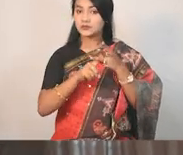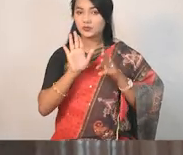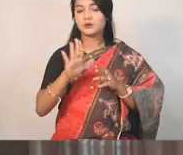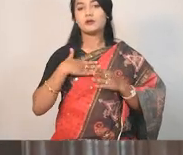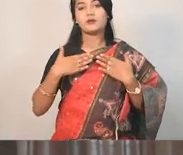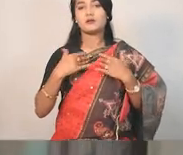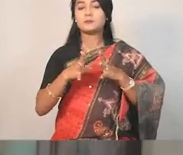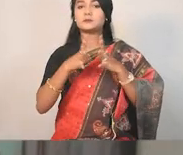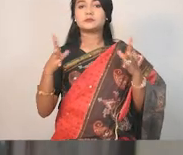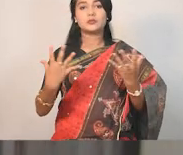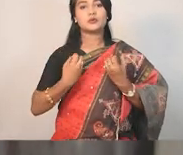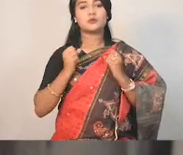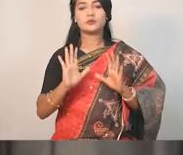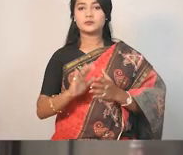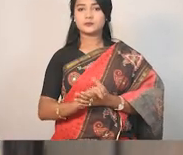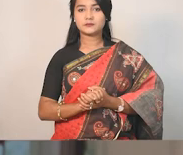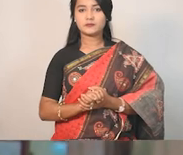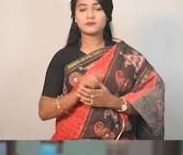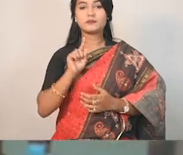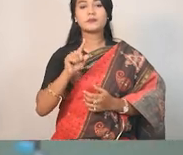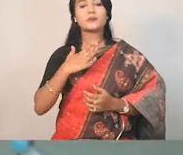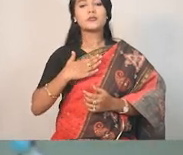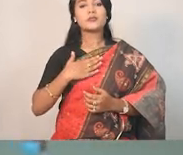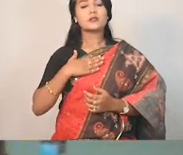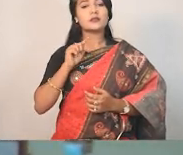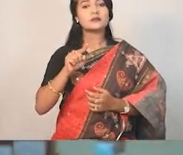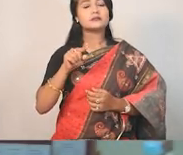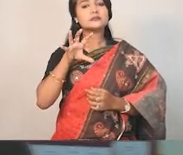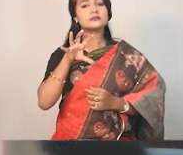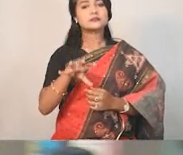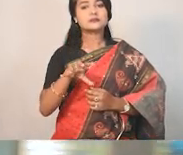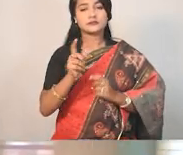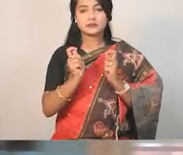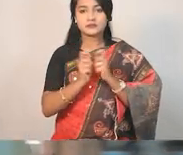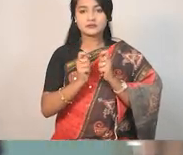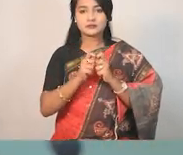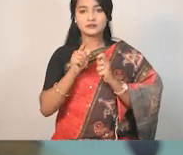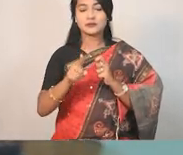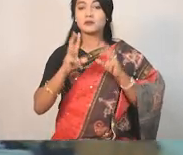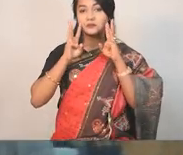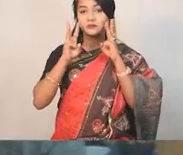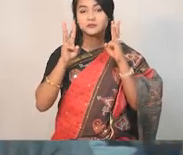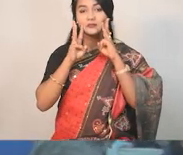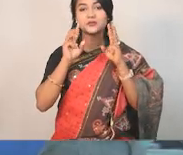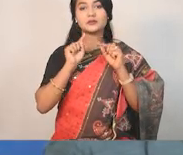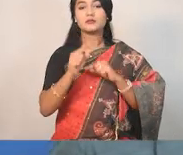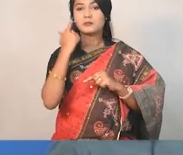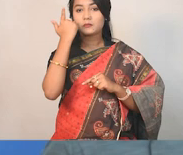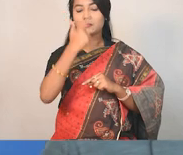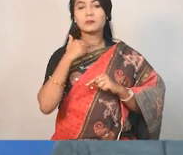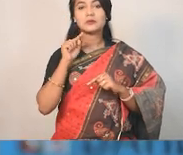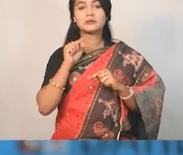উপকৃত হব। I've only seen a short section of it, but I've been incredibly impressed. I think it is just a fantastic endeavour,